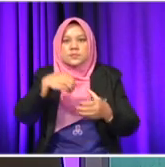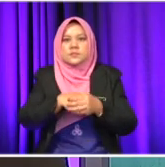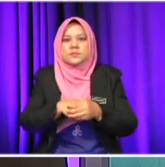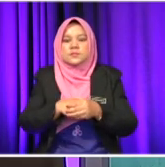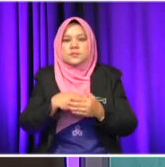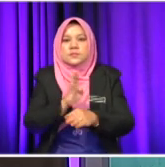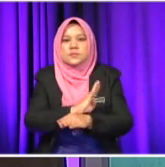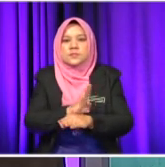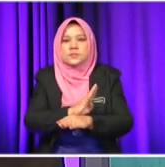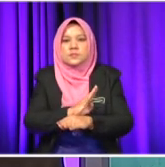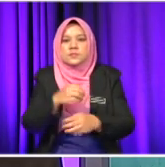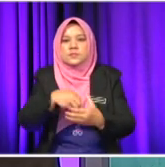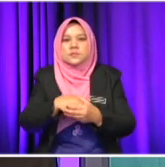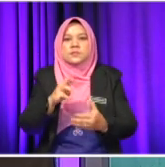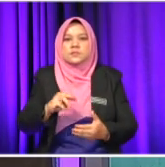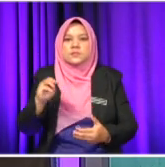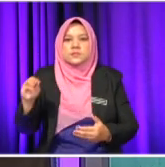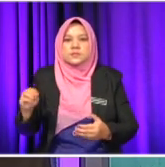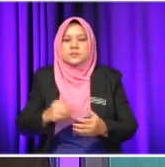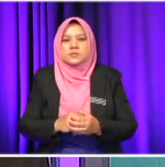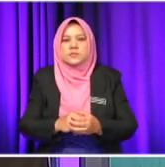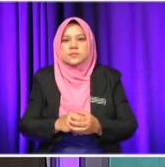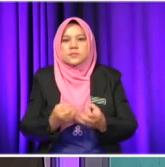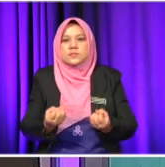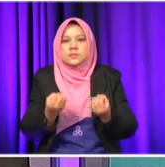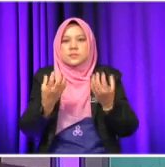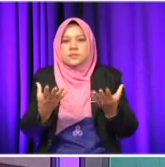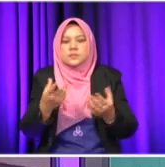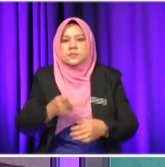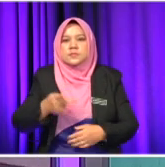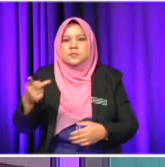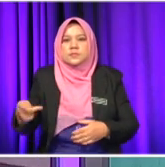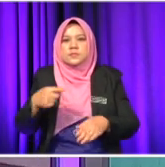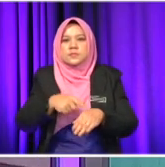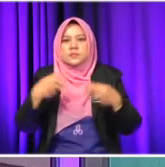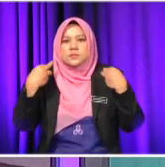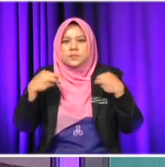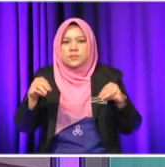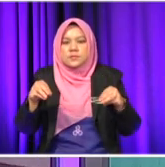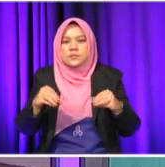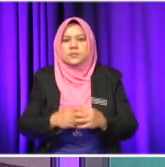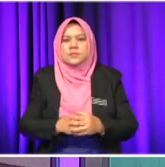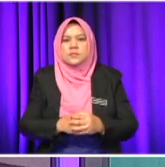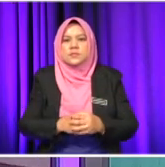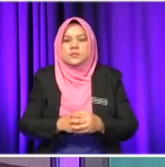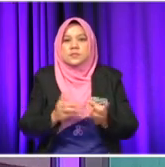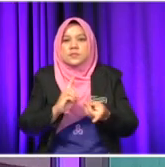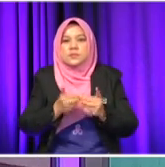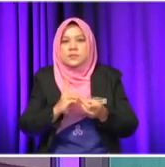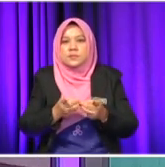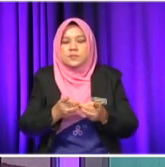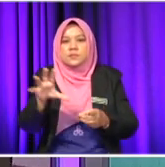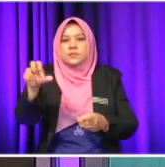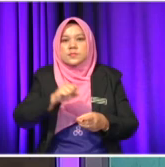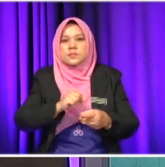yang pertama Oke memperbaikan produk di pasaran yang berbentuk produk digital dengan berani mengambil